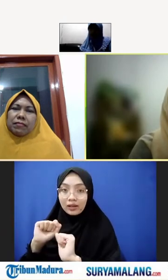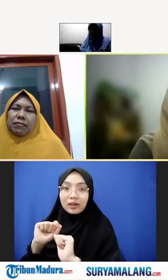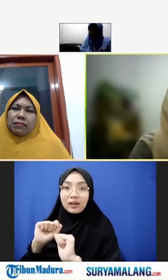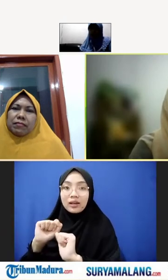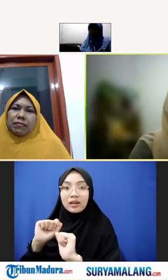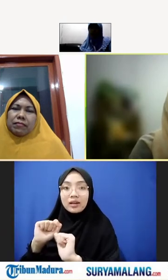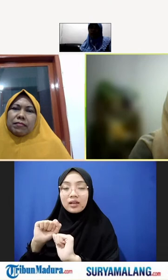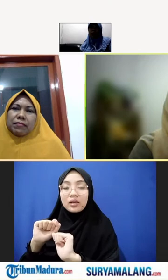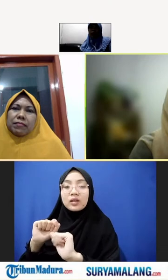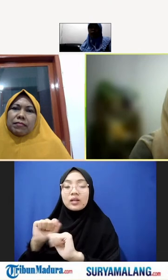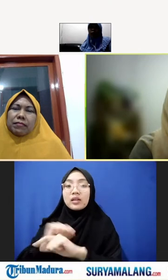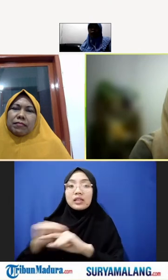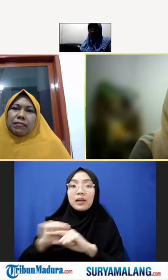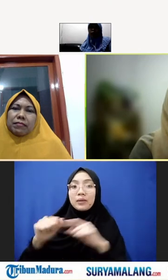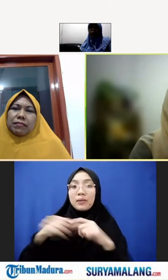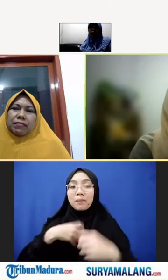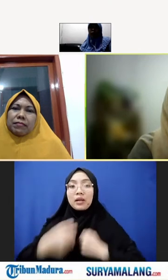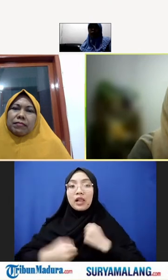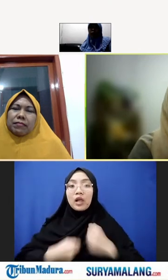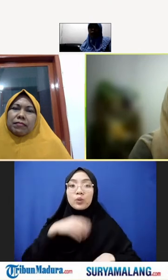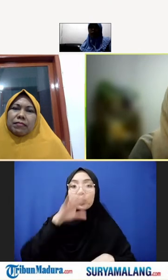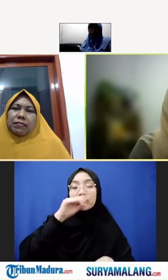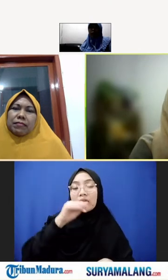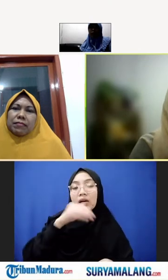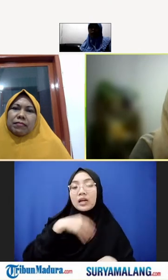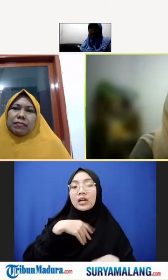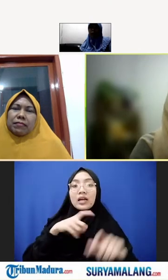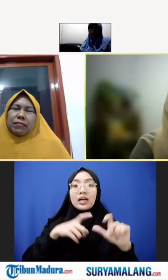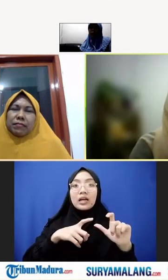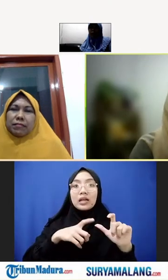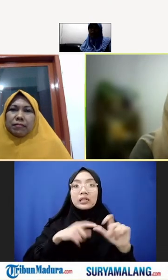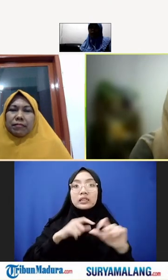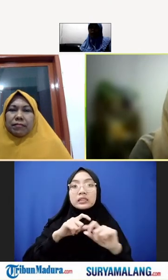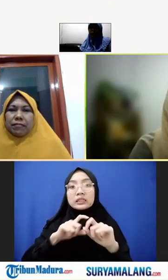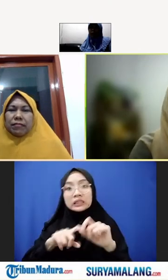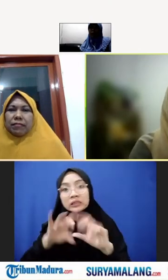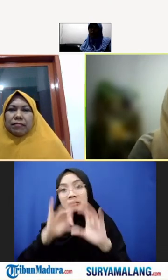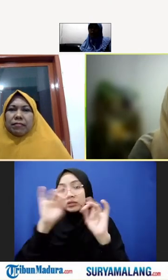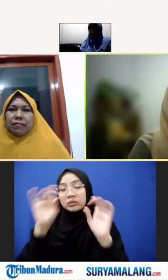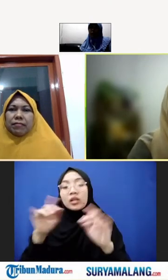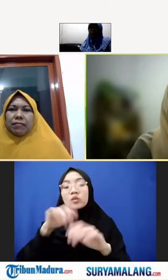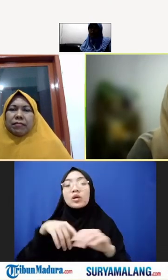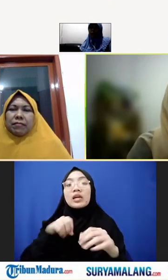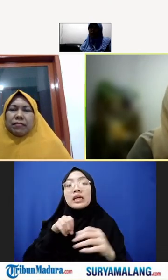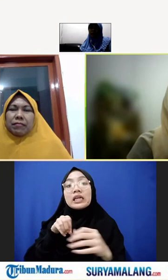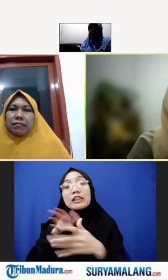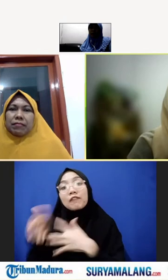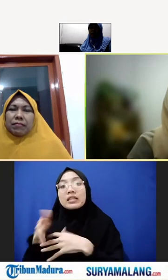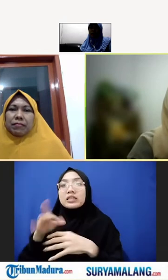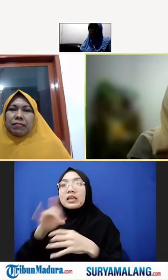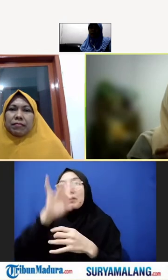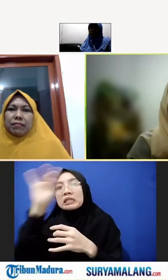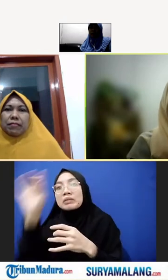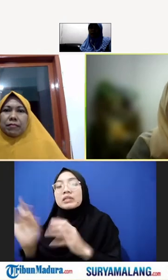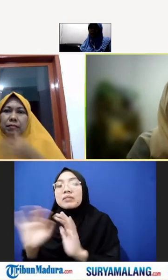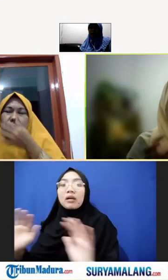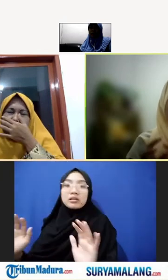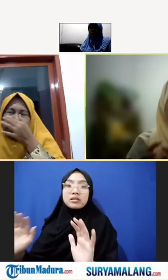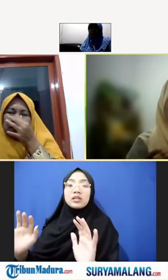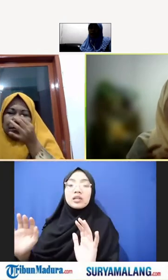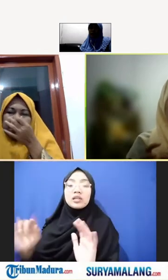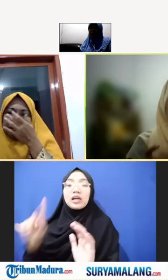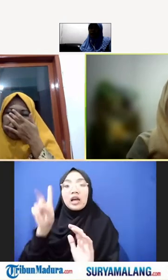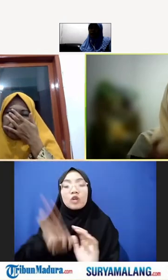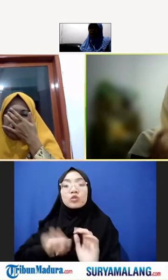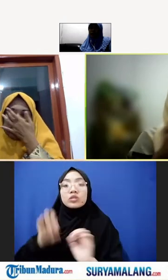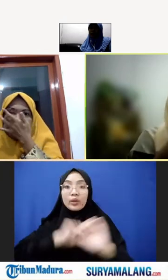Terapi perilaku, terapi bicara, terapi SI itu hanya satu dari sekian banyak intervensi yang harus dilakukan. Karena anak ini